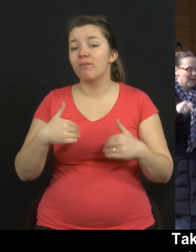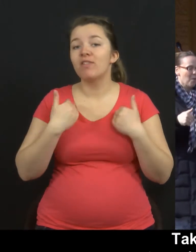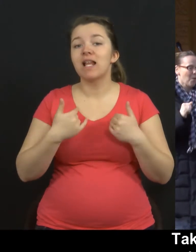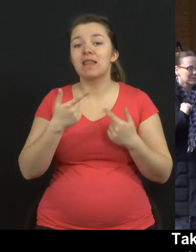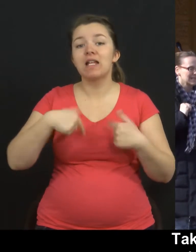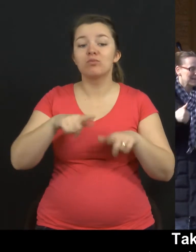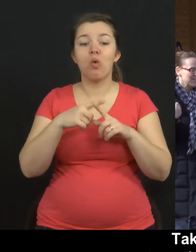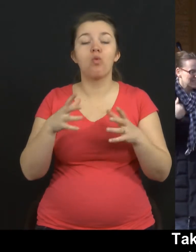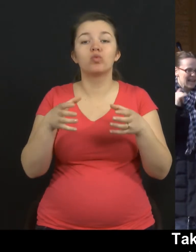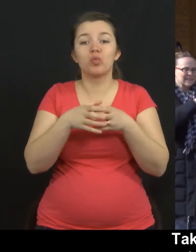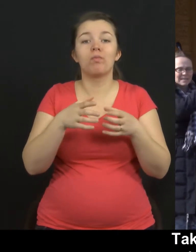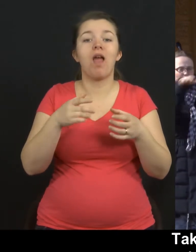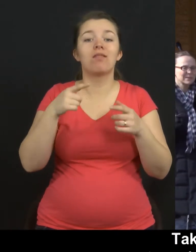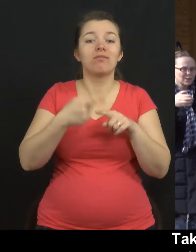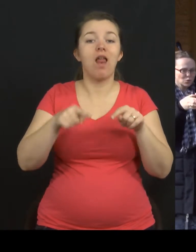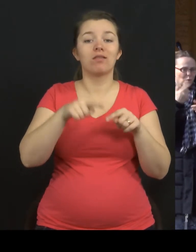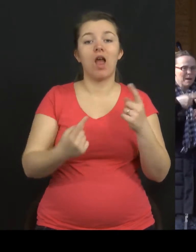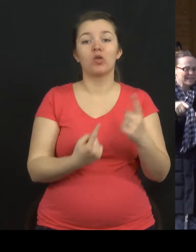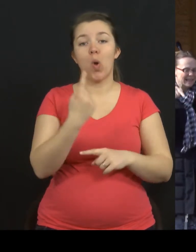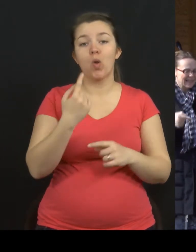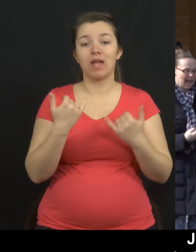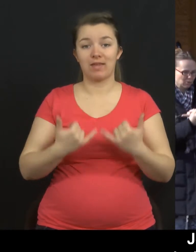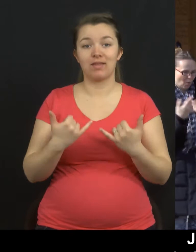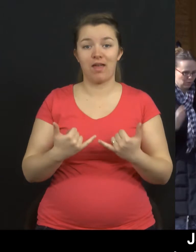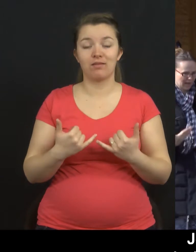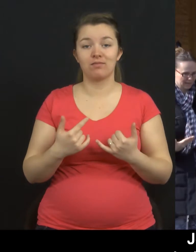vesela, da smo vsi skupaj del tega dogodka danes.